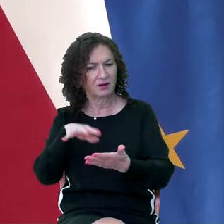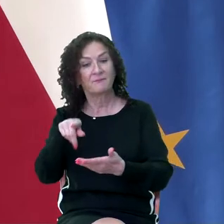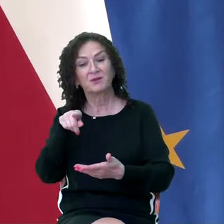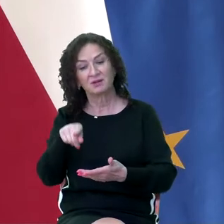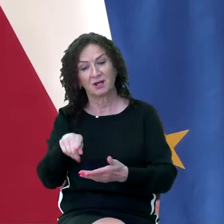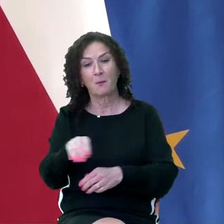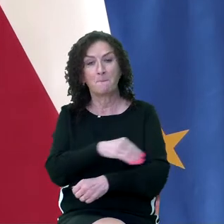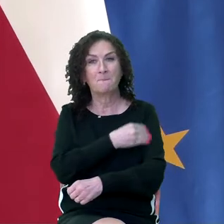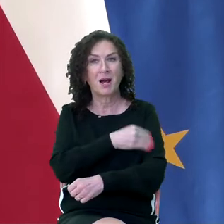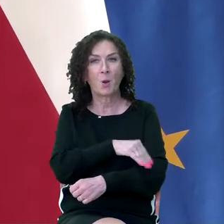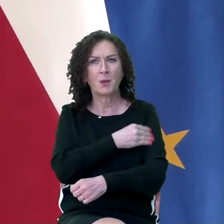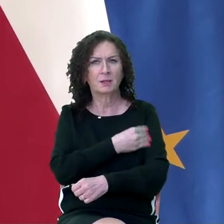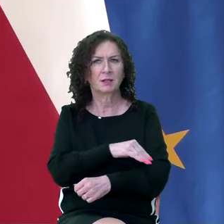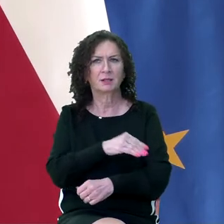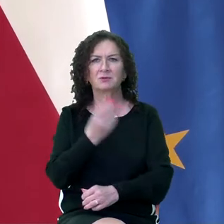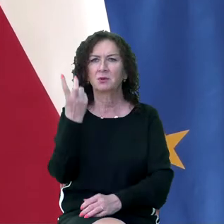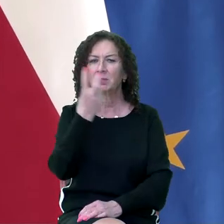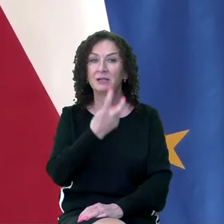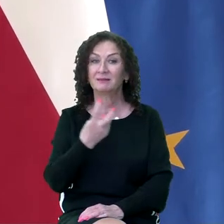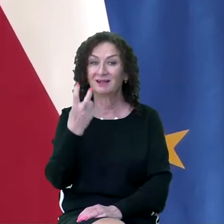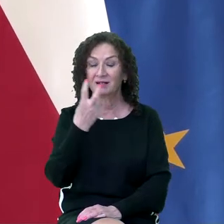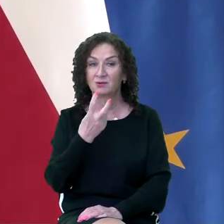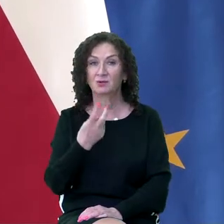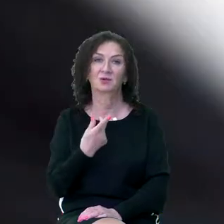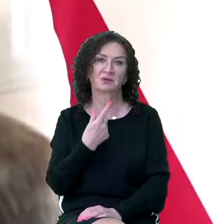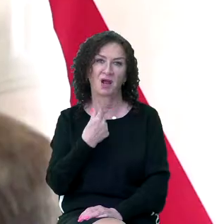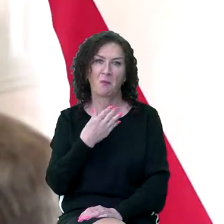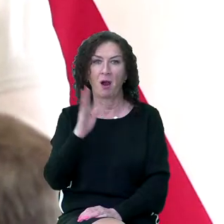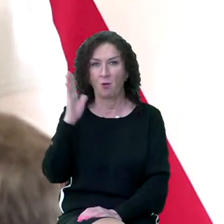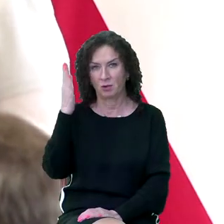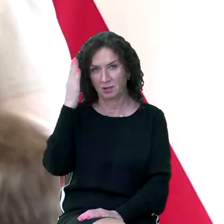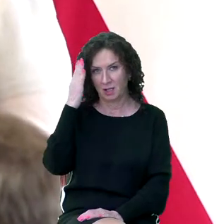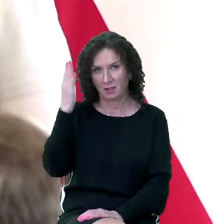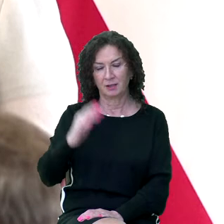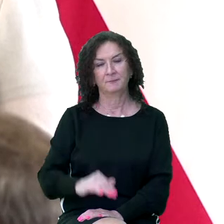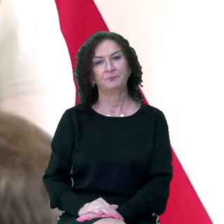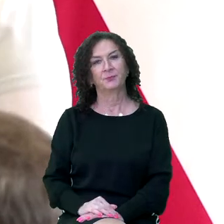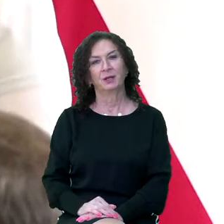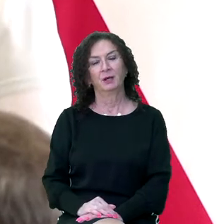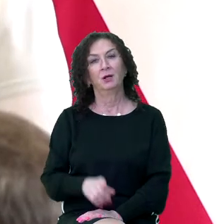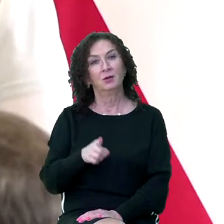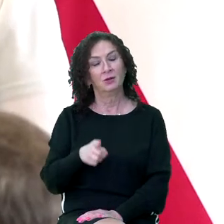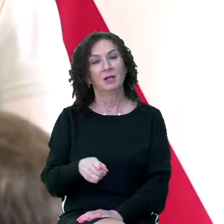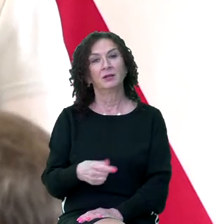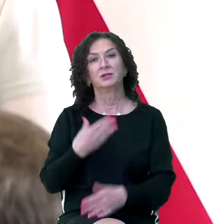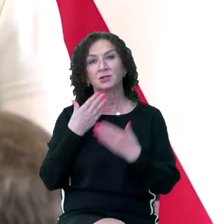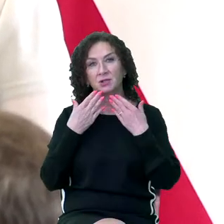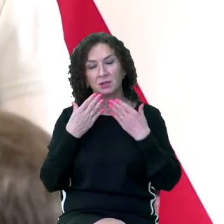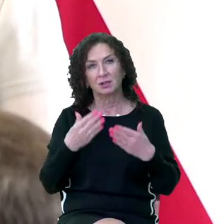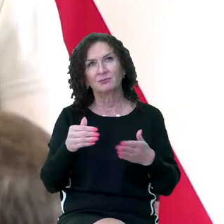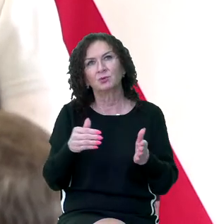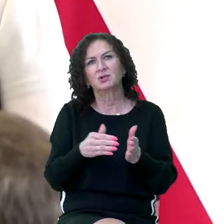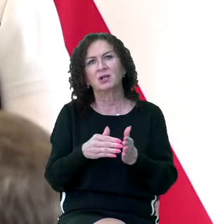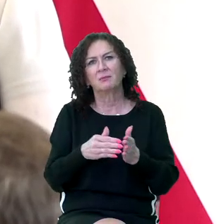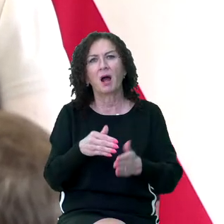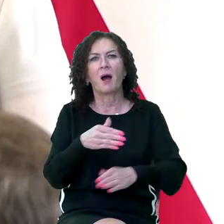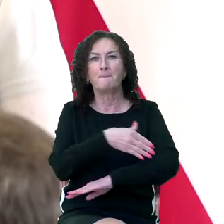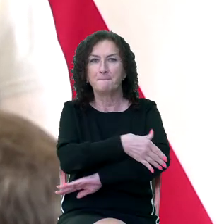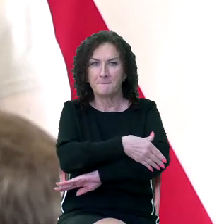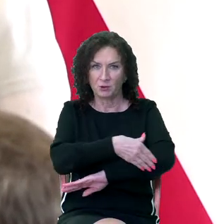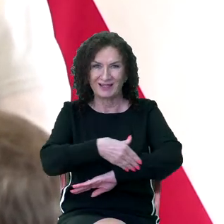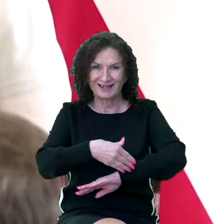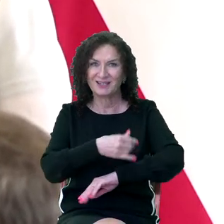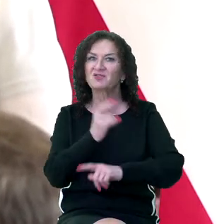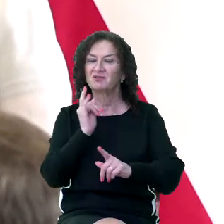są fascynujące, a mało znane. To też zasługuje na podkreślenie, że to wszystko, co państwo